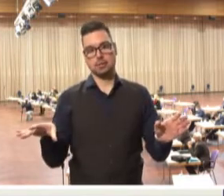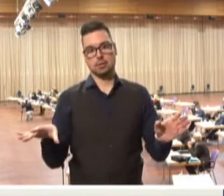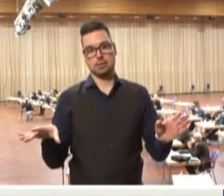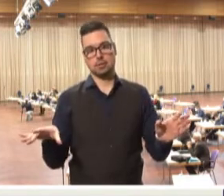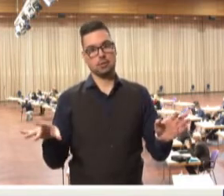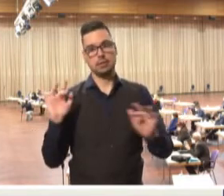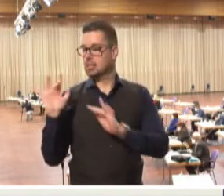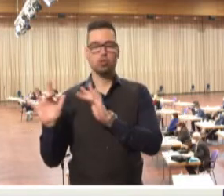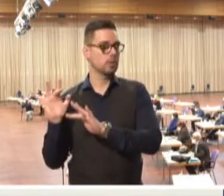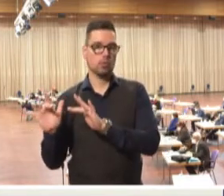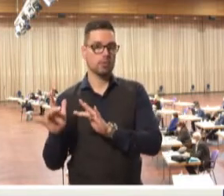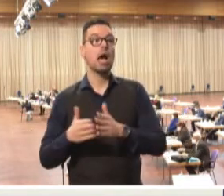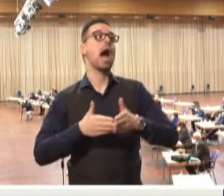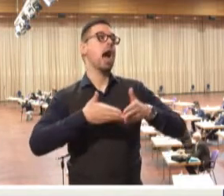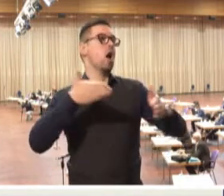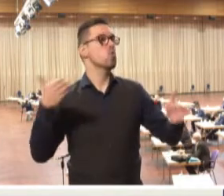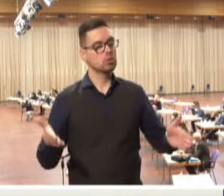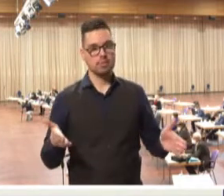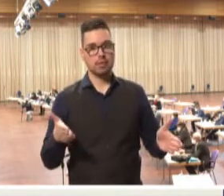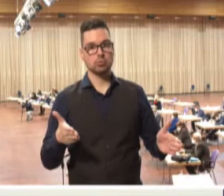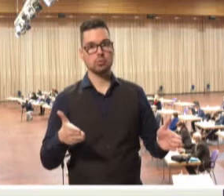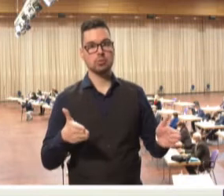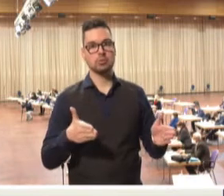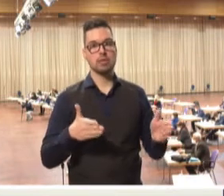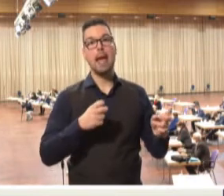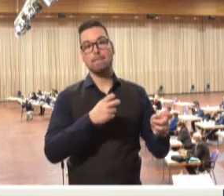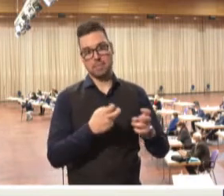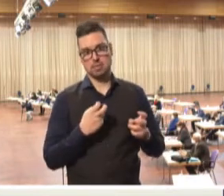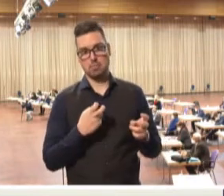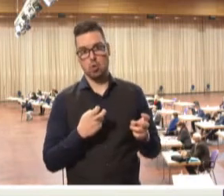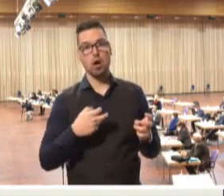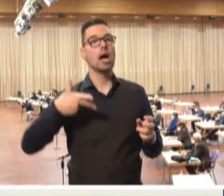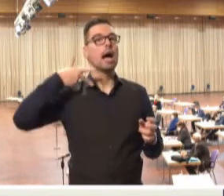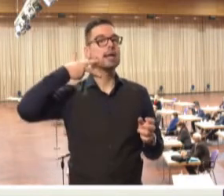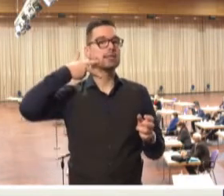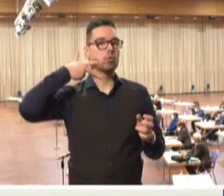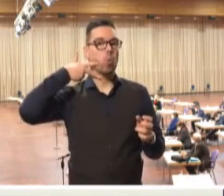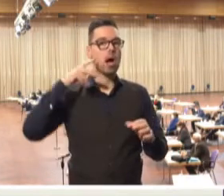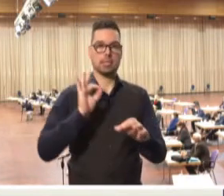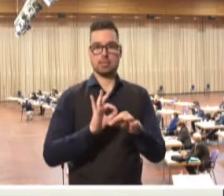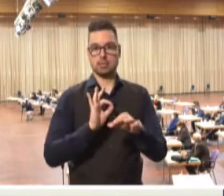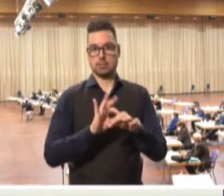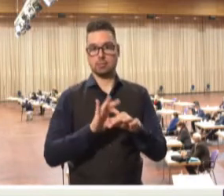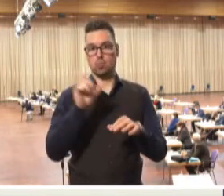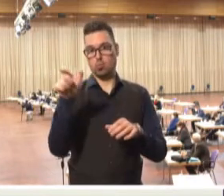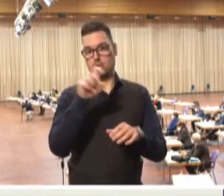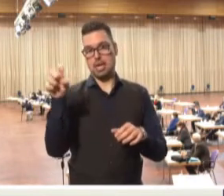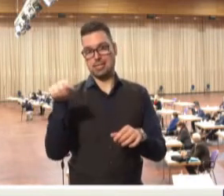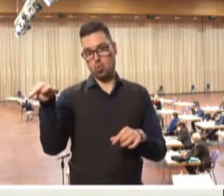Die Ausweitung des Untersuchungsgegenstandes auf die Missbrauchsverdachtsfälle in der Hals-Nasen-Ohren-Klinik des